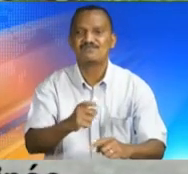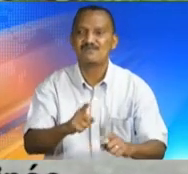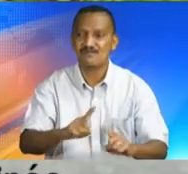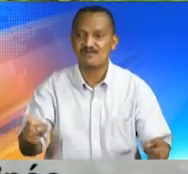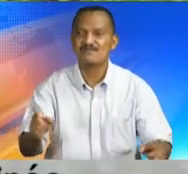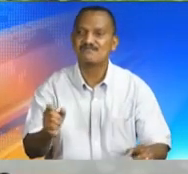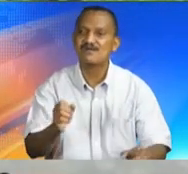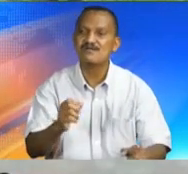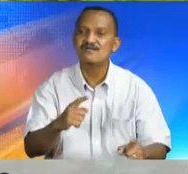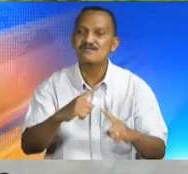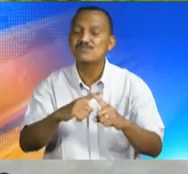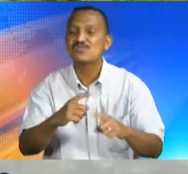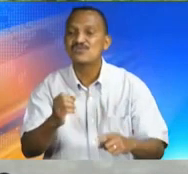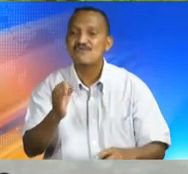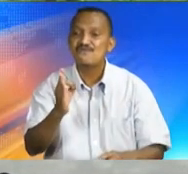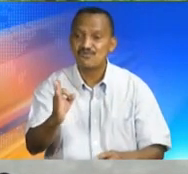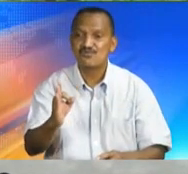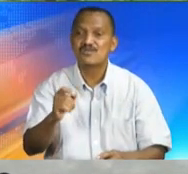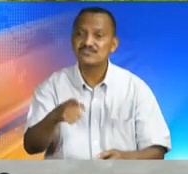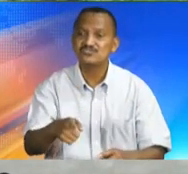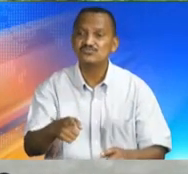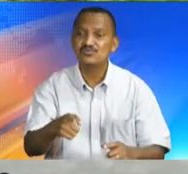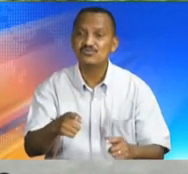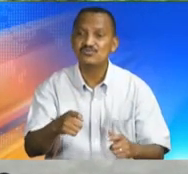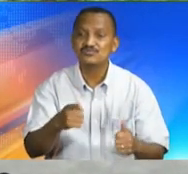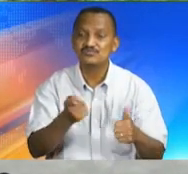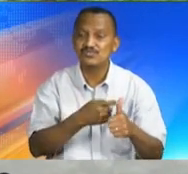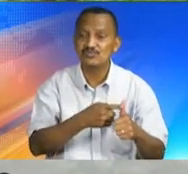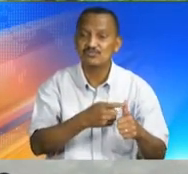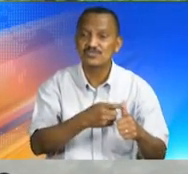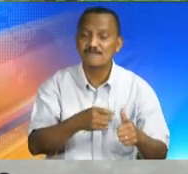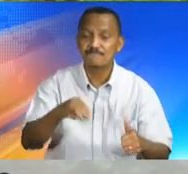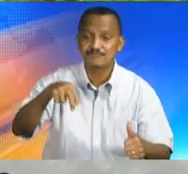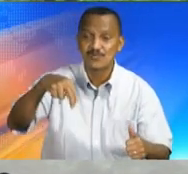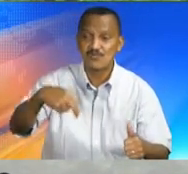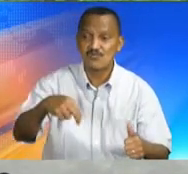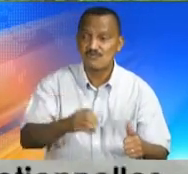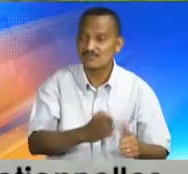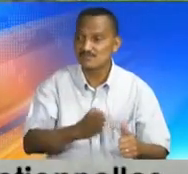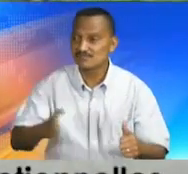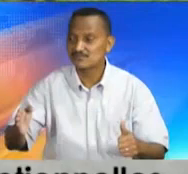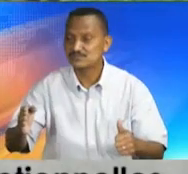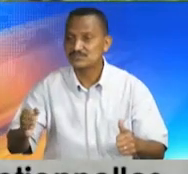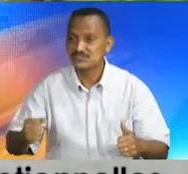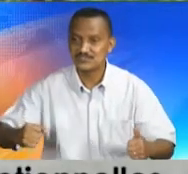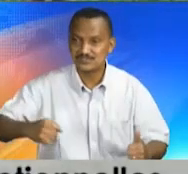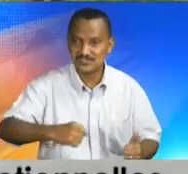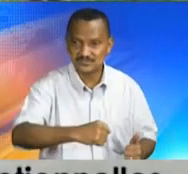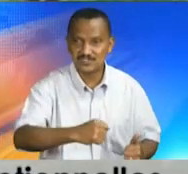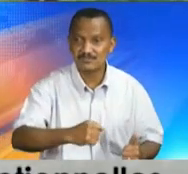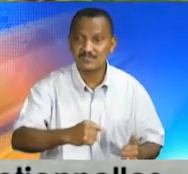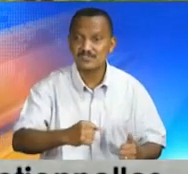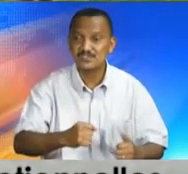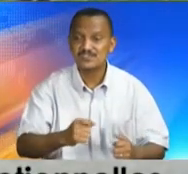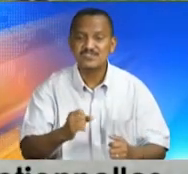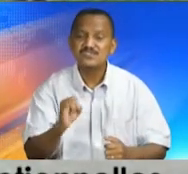multifloral. Multifloral indray a manomboka volana novambra, desambra, janvier mbola misy. Mampiavaka n'ity fiompiana